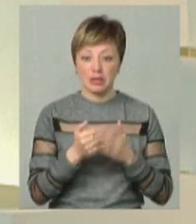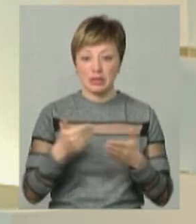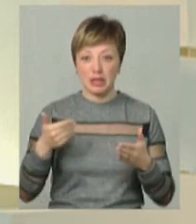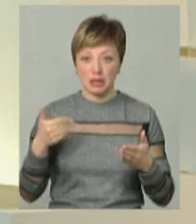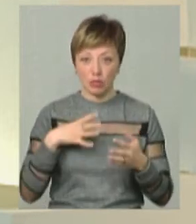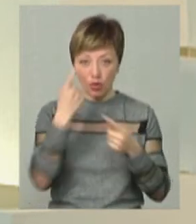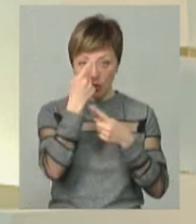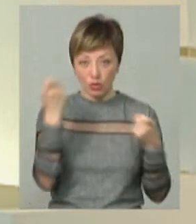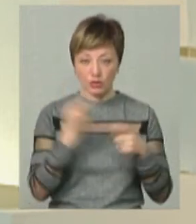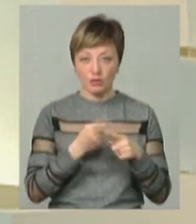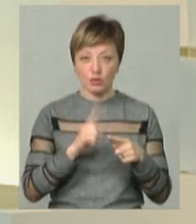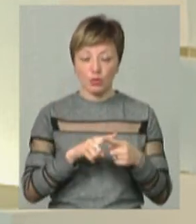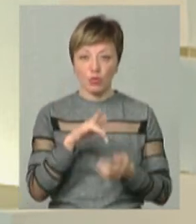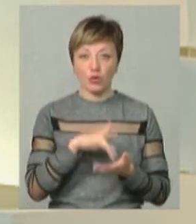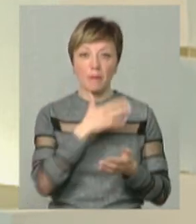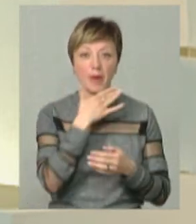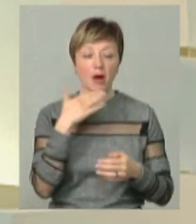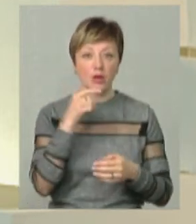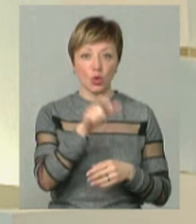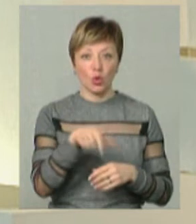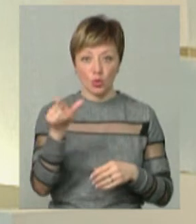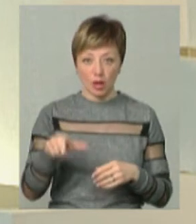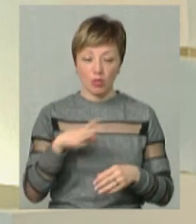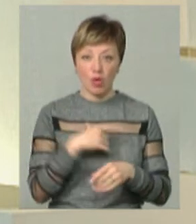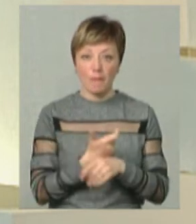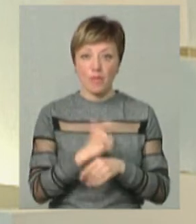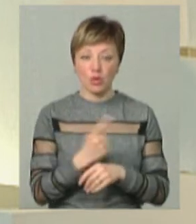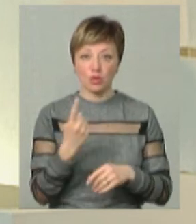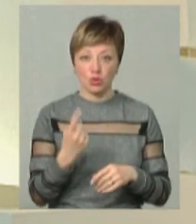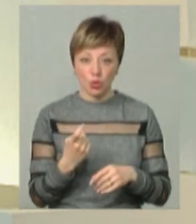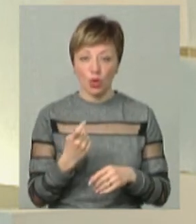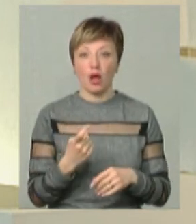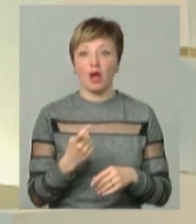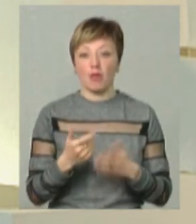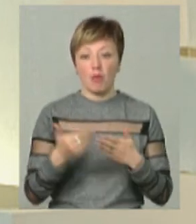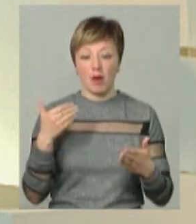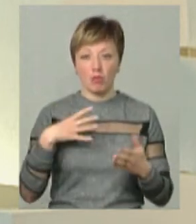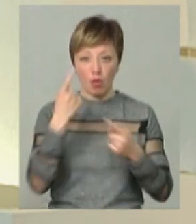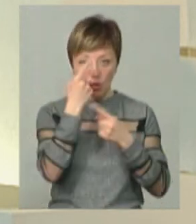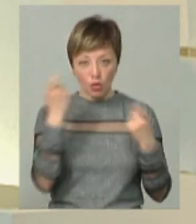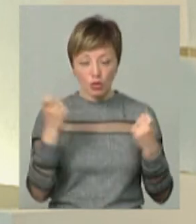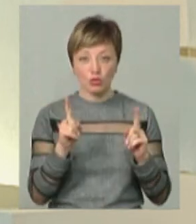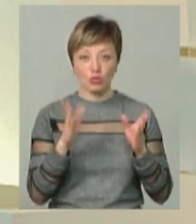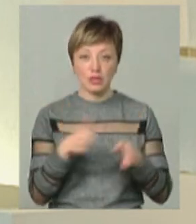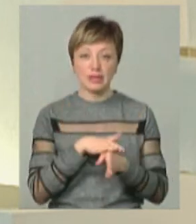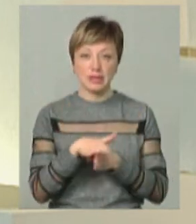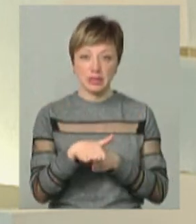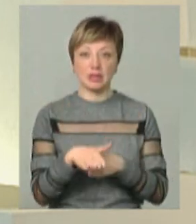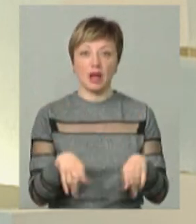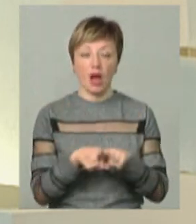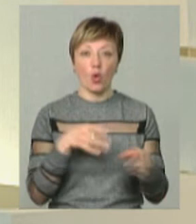заздалегідь було оголошення в цьому пункті, було багато людей, понад 100, і відповідно попередньо було оголошення про те, що буде здійснюватися